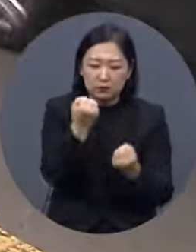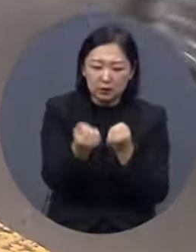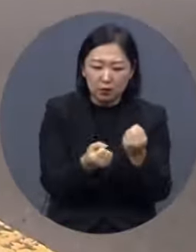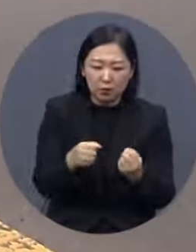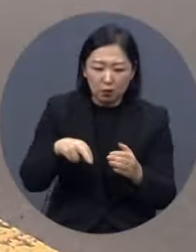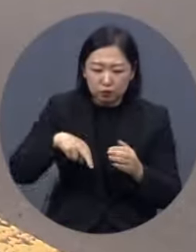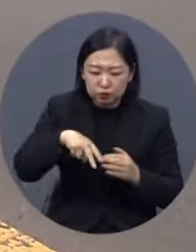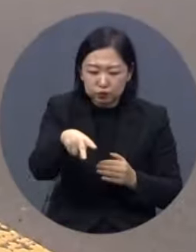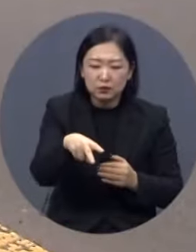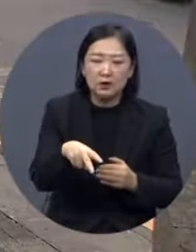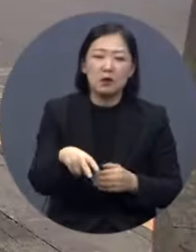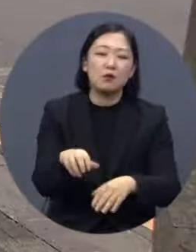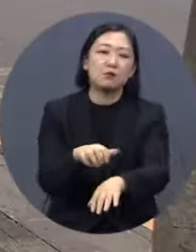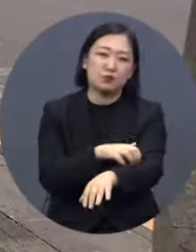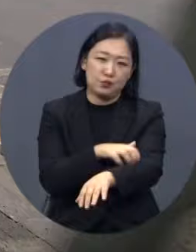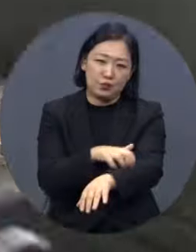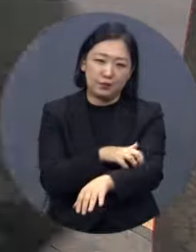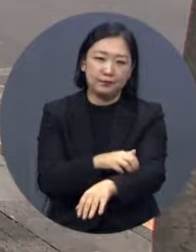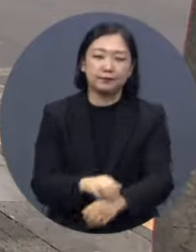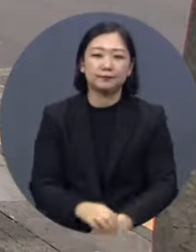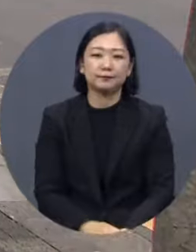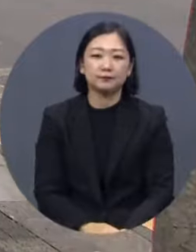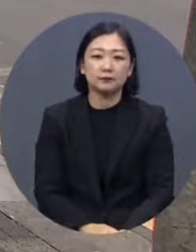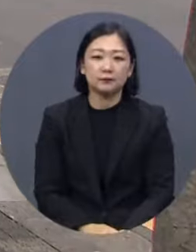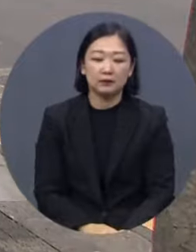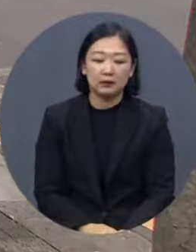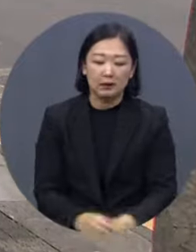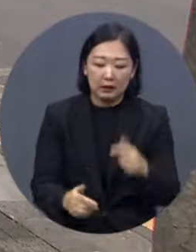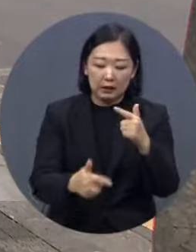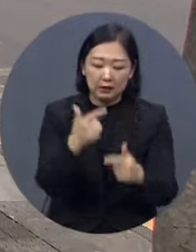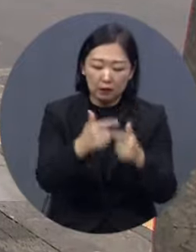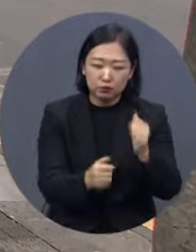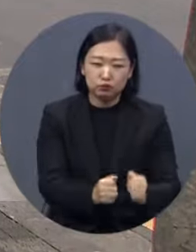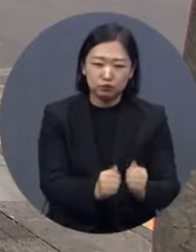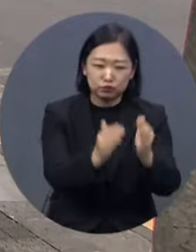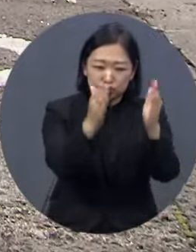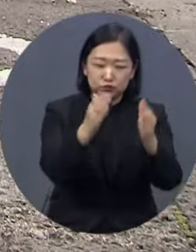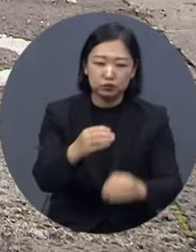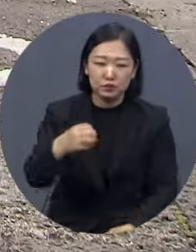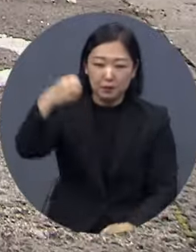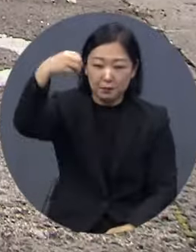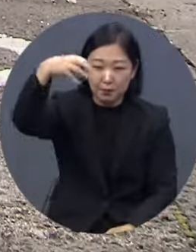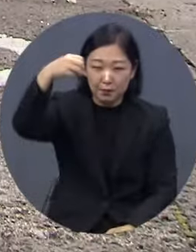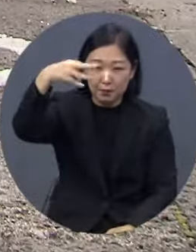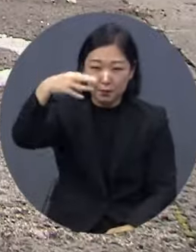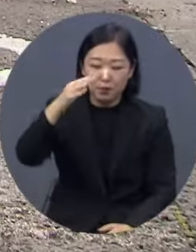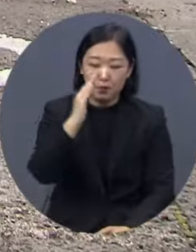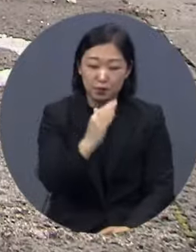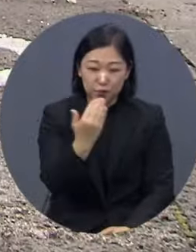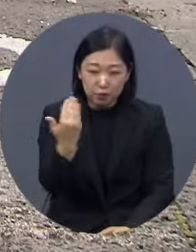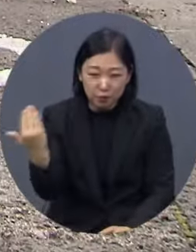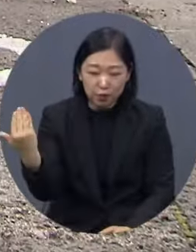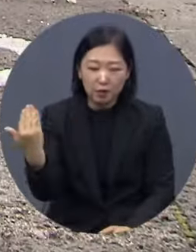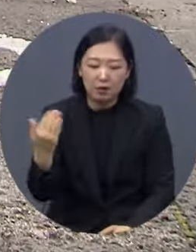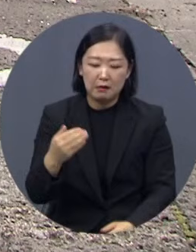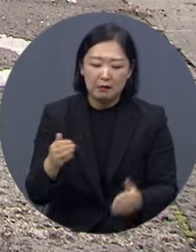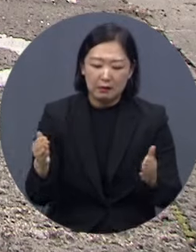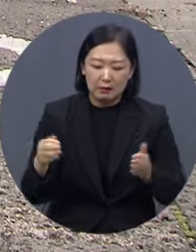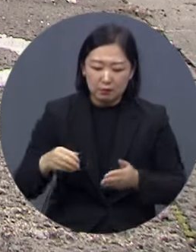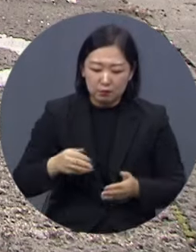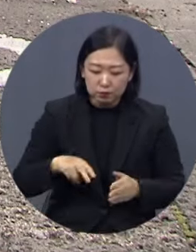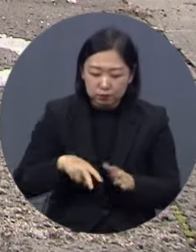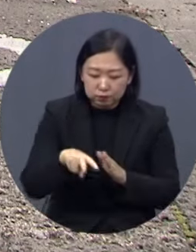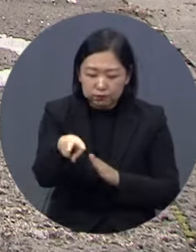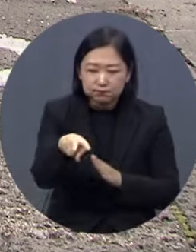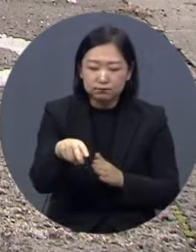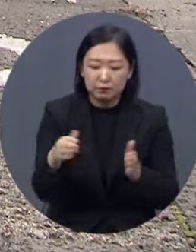비좁은 상황입니다. 특히 가로수와 전봇대 때문에 자전거가 지날 수 있는 폭은 1m도 채 되지